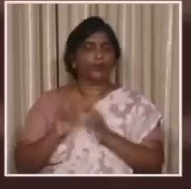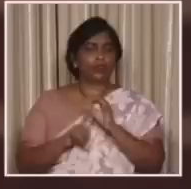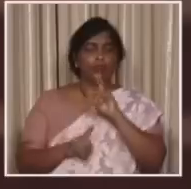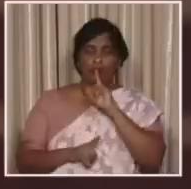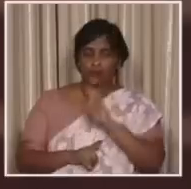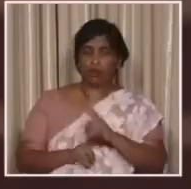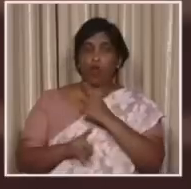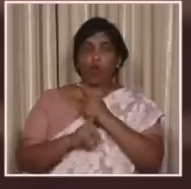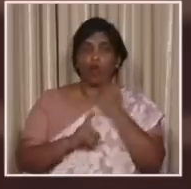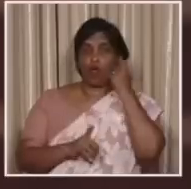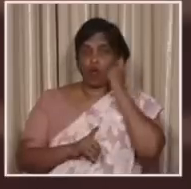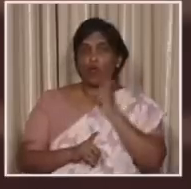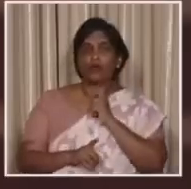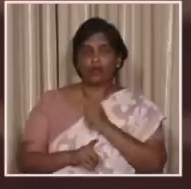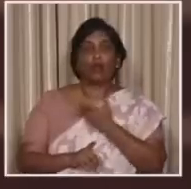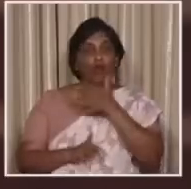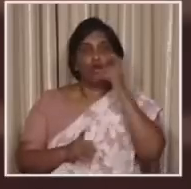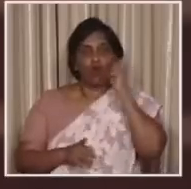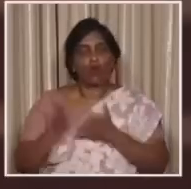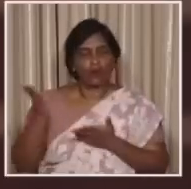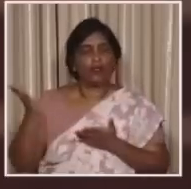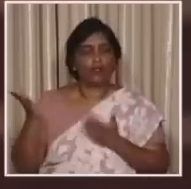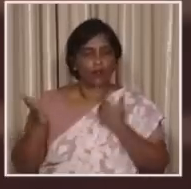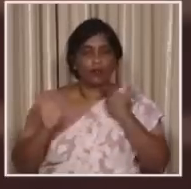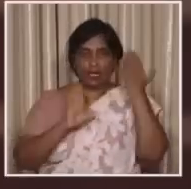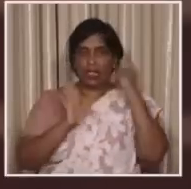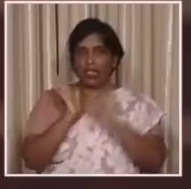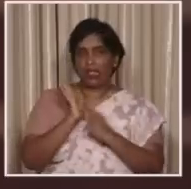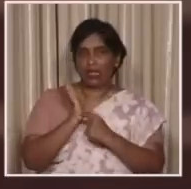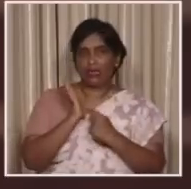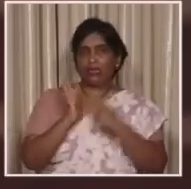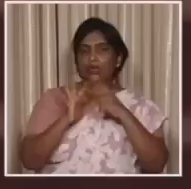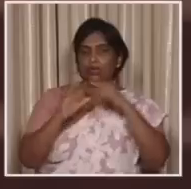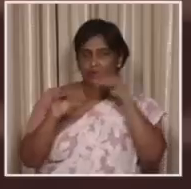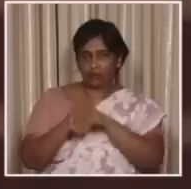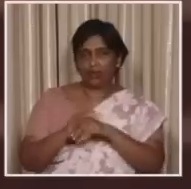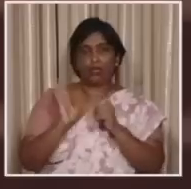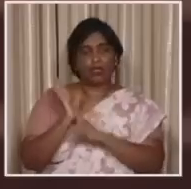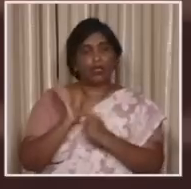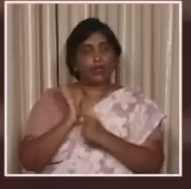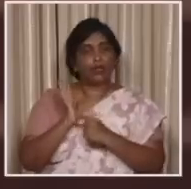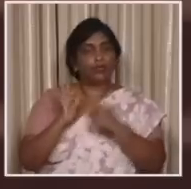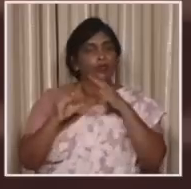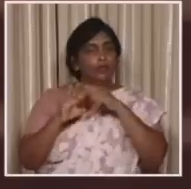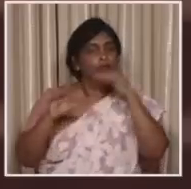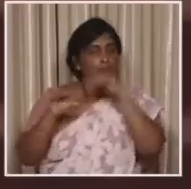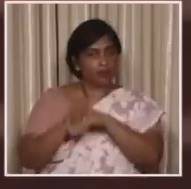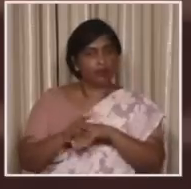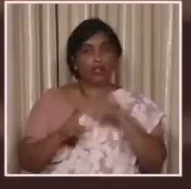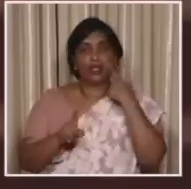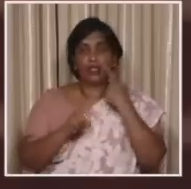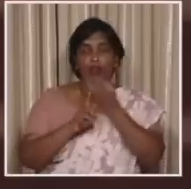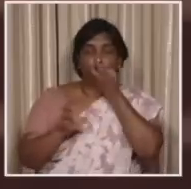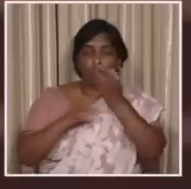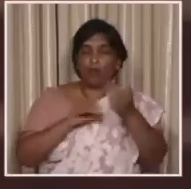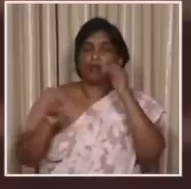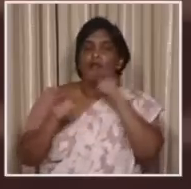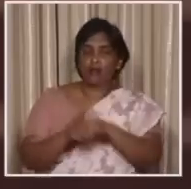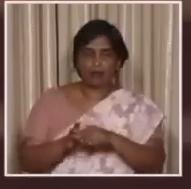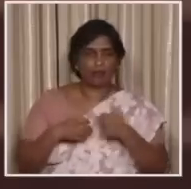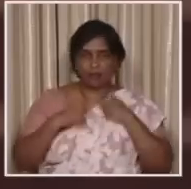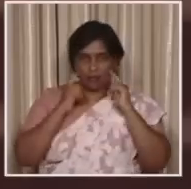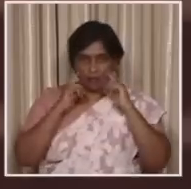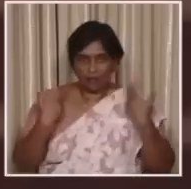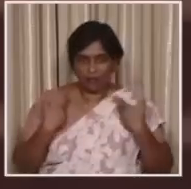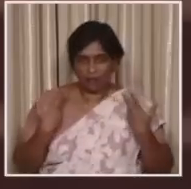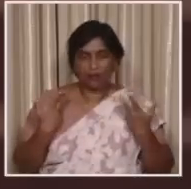කියනවා කොටියලු. ඔව් එයා කොටියෙක්. එයා හිටියේ LTT එකේ. එයා LTT එකට සම්බන්ධ වෙ හිටියා. දල්දා මාලිගාවට ගහනකොට ඉන්නේ නැති. මම දන්නේ